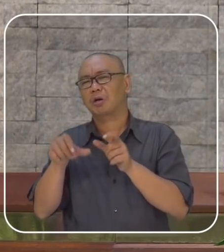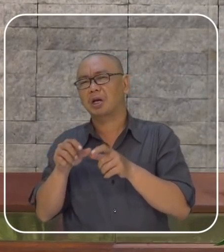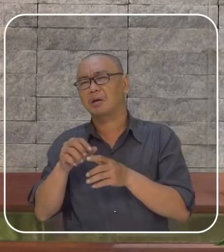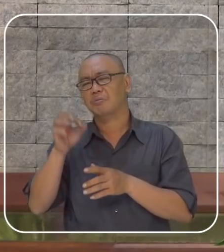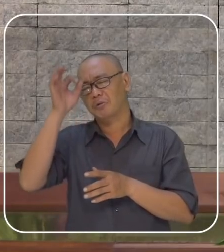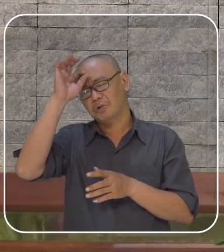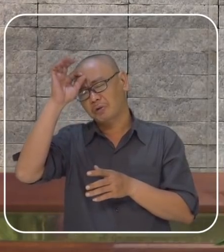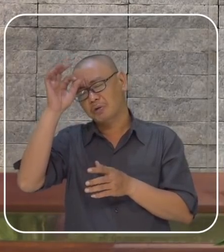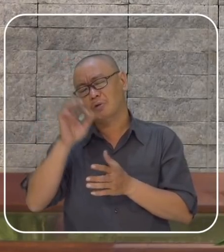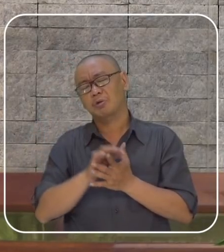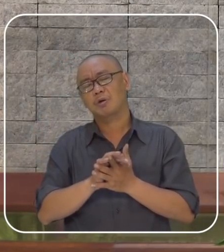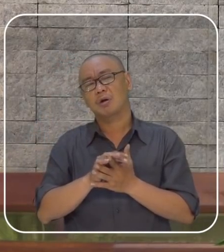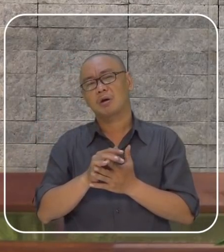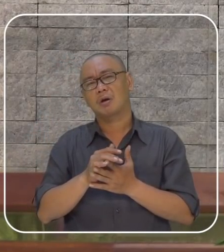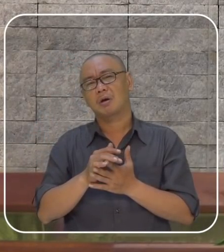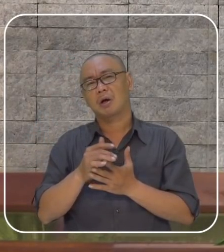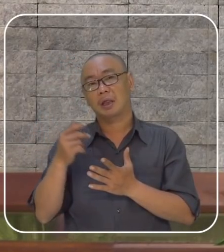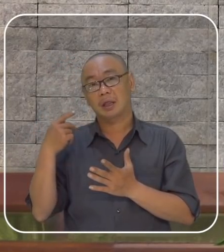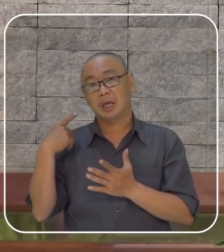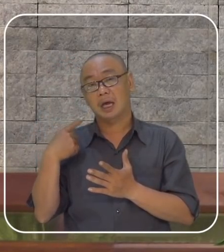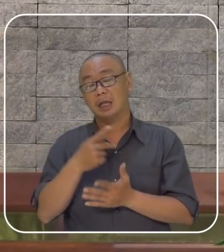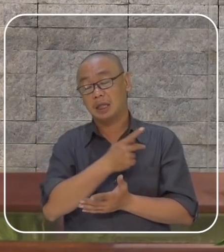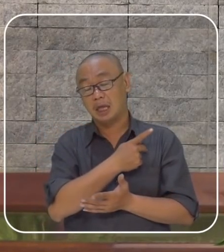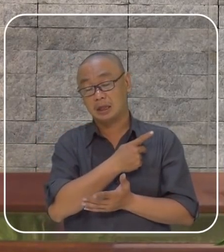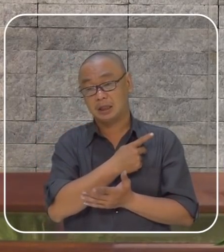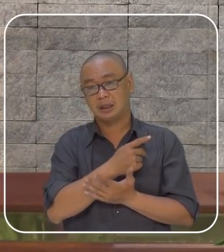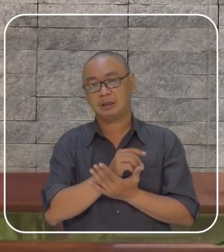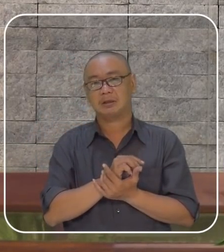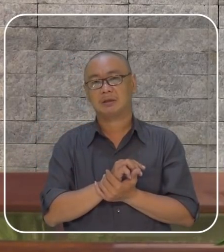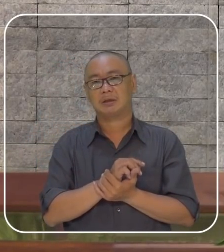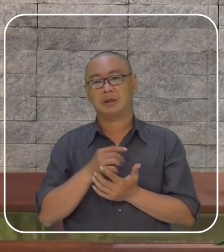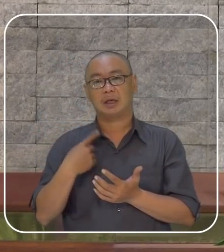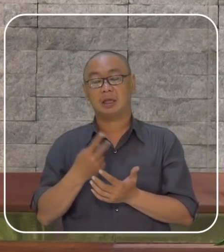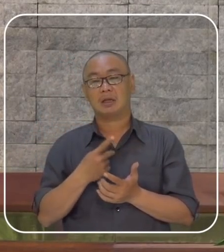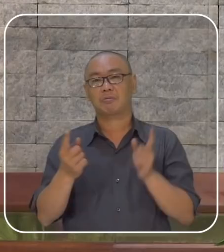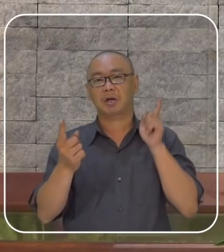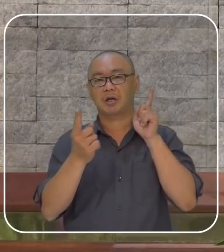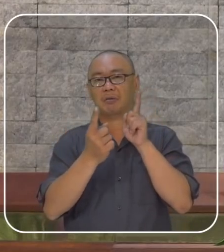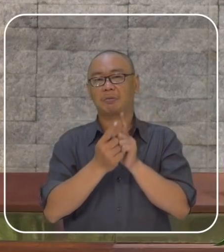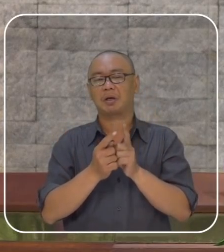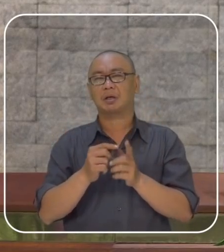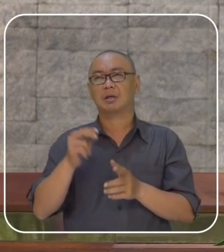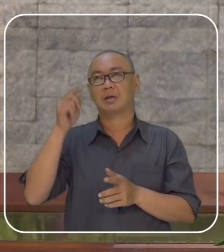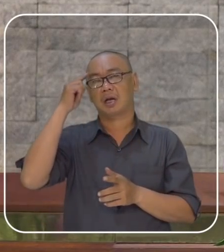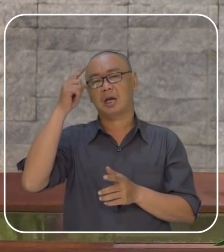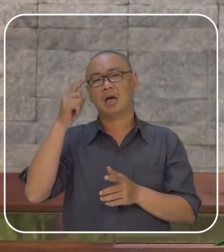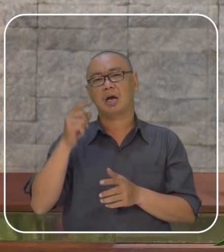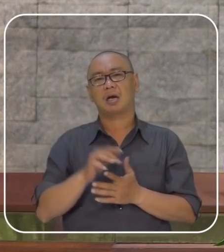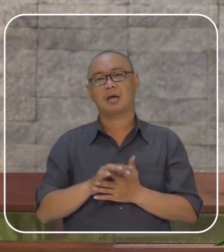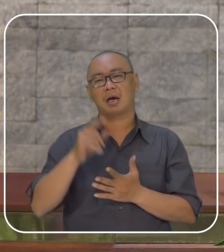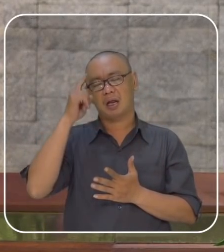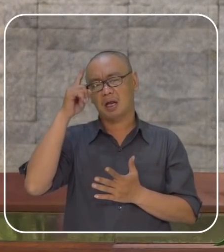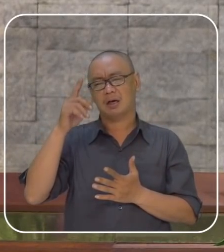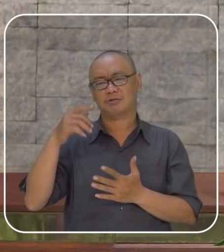saudara. Hati-hati dengan hal ini. Karena kita akan berhadapan dengan Allah. Dan Allah tidak suka akan